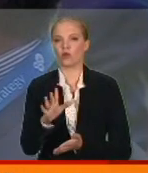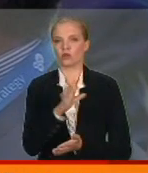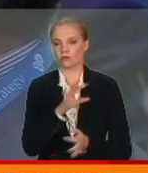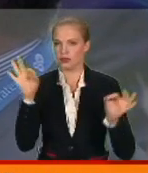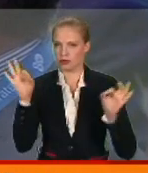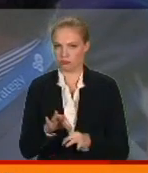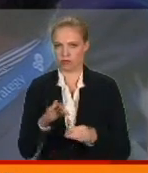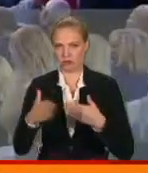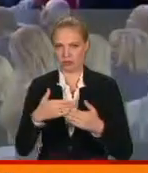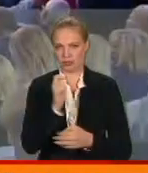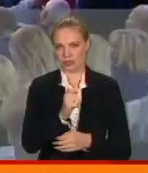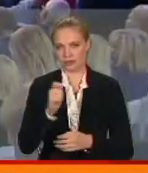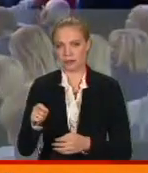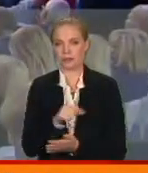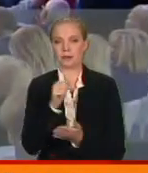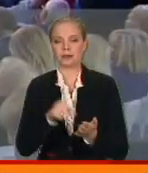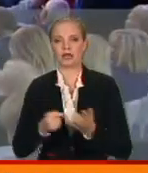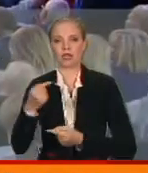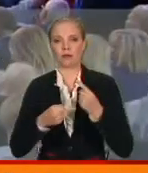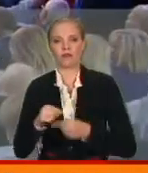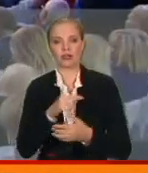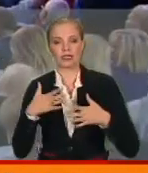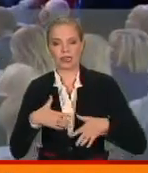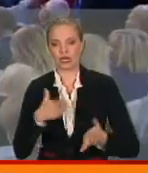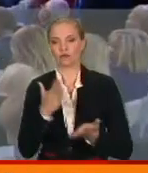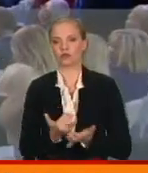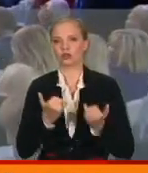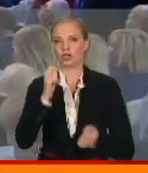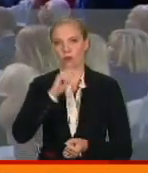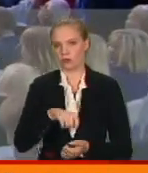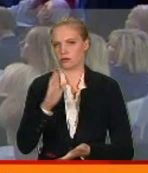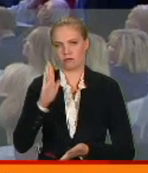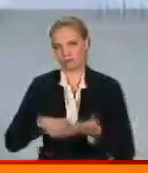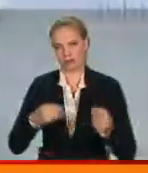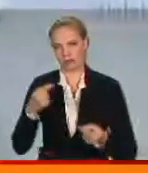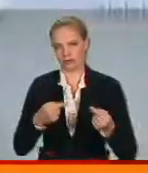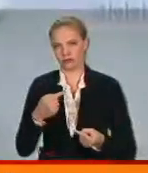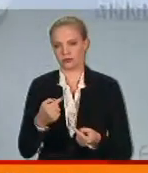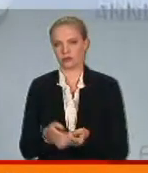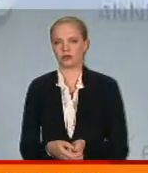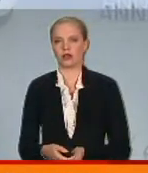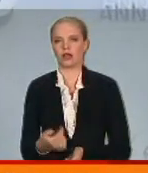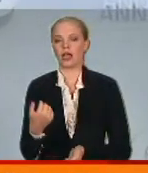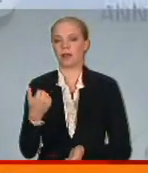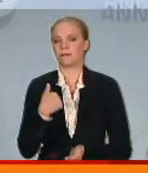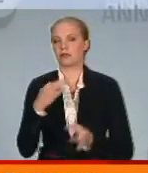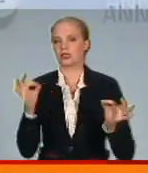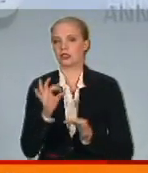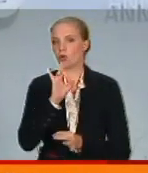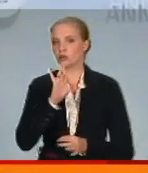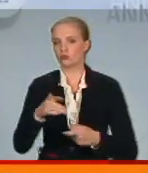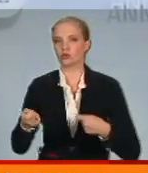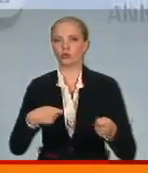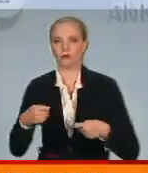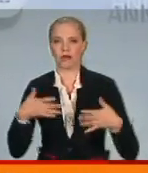миттю накладені санкції питання ж повернення Криму є для України безальтернативною Ми ніколи не будемо